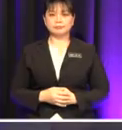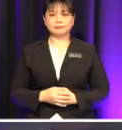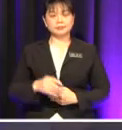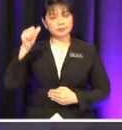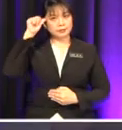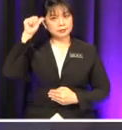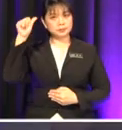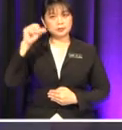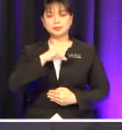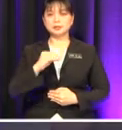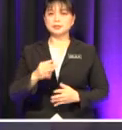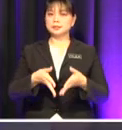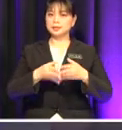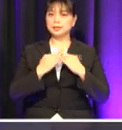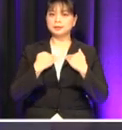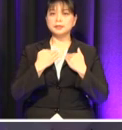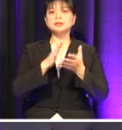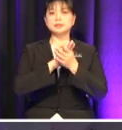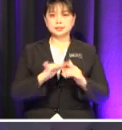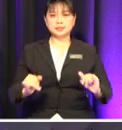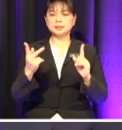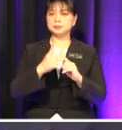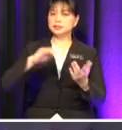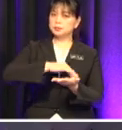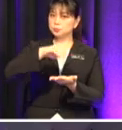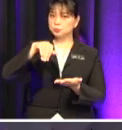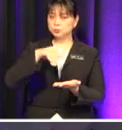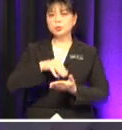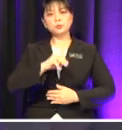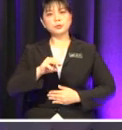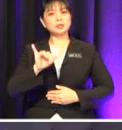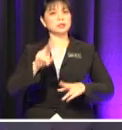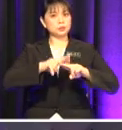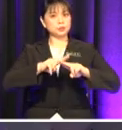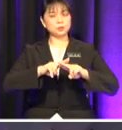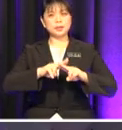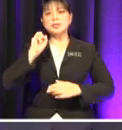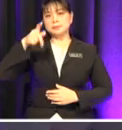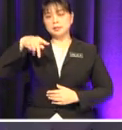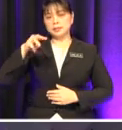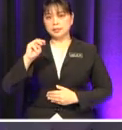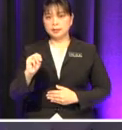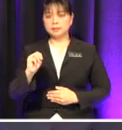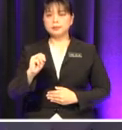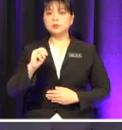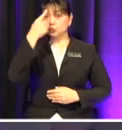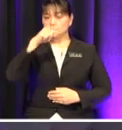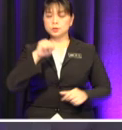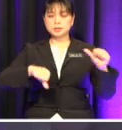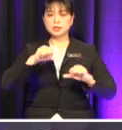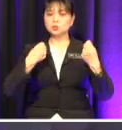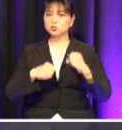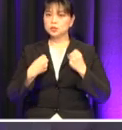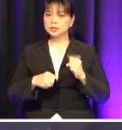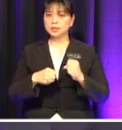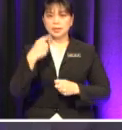dan salam sejahtera kepada semua calon-calon SPM Saya suka Oke jadi pada hari ini